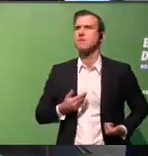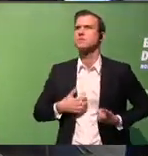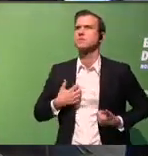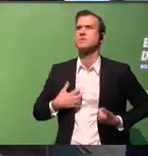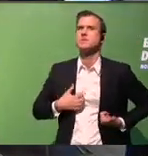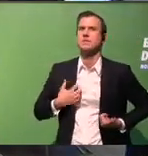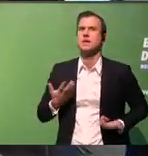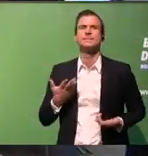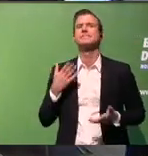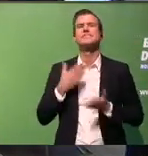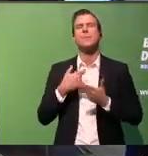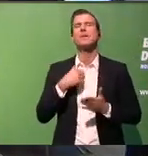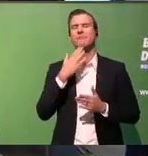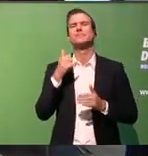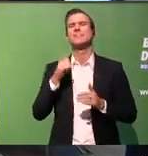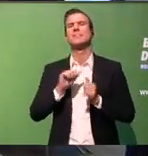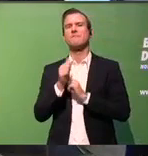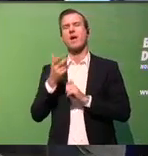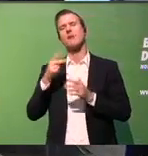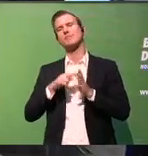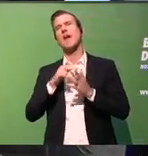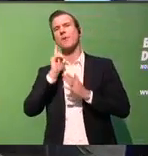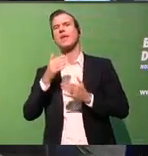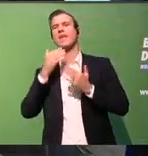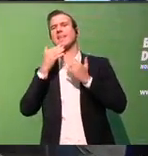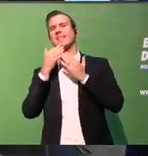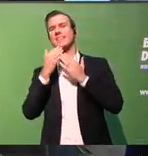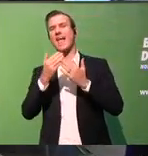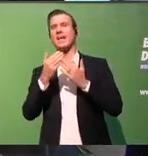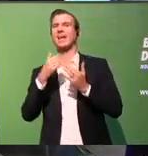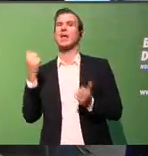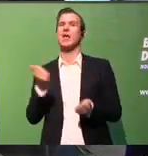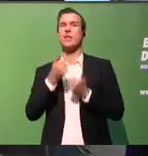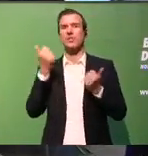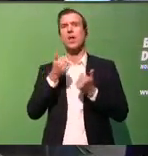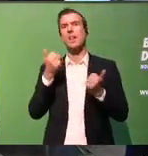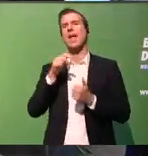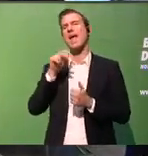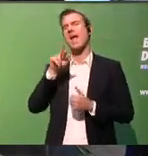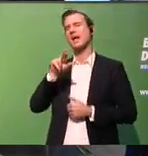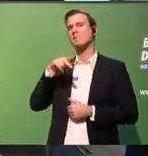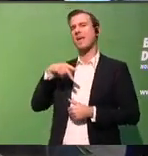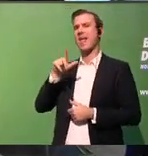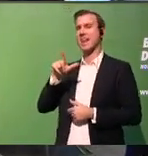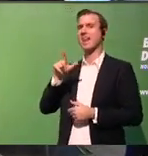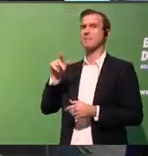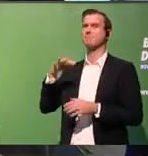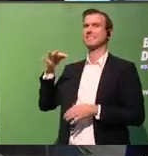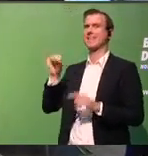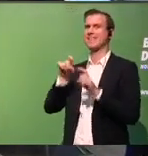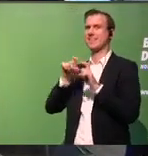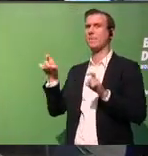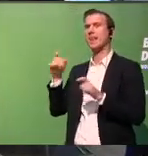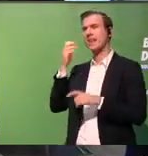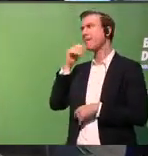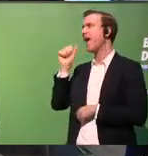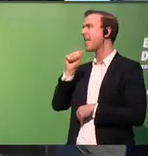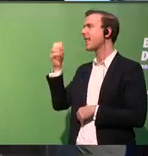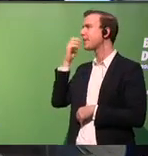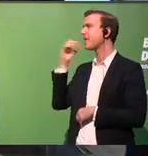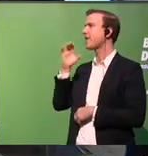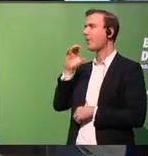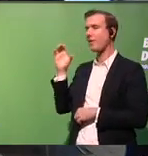möchte ich meinen Dank auch nochmal aussprechen an unser wunderbares LPR-Präsidium. Herzlichen Dank, liebe André, liebe